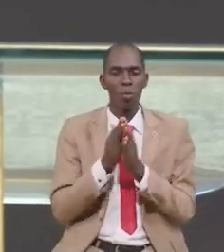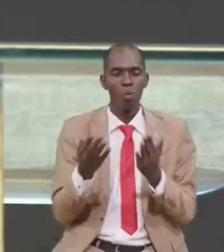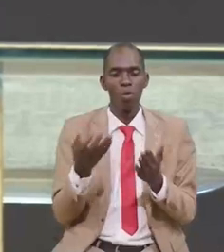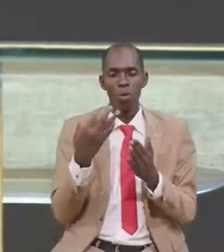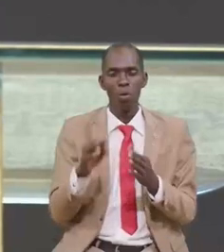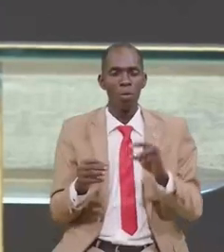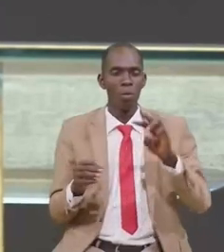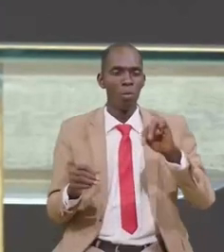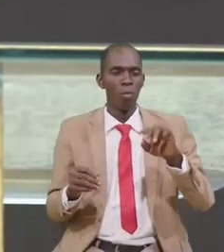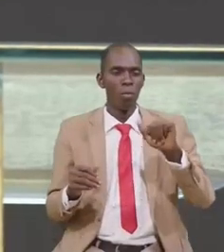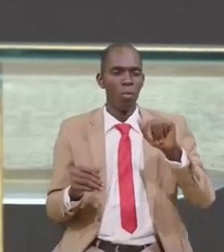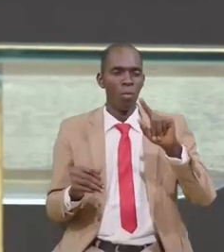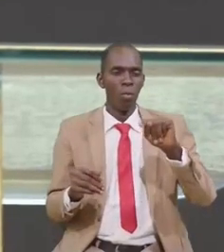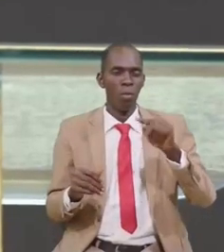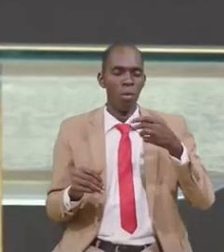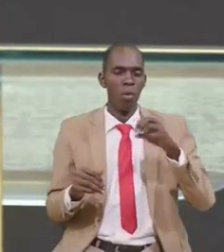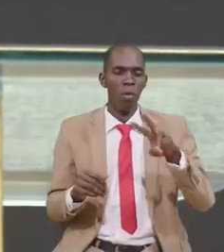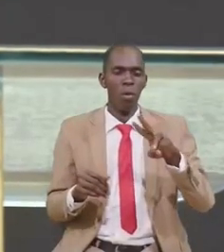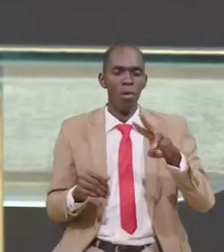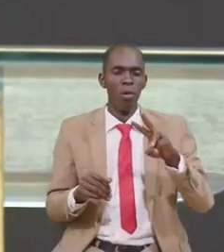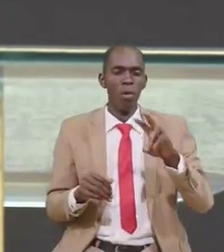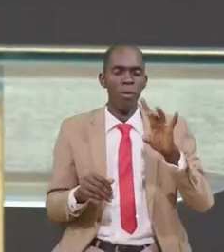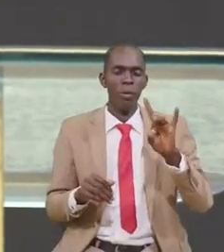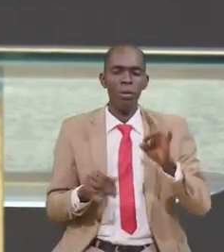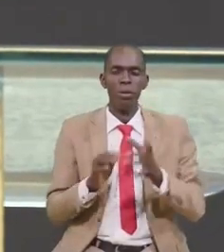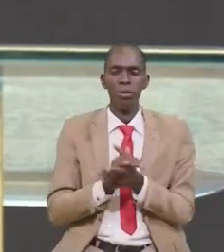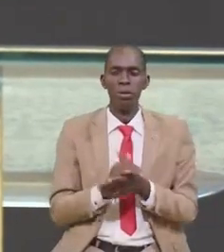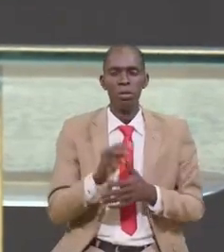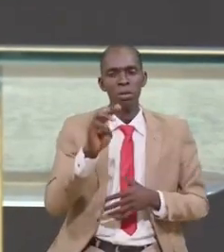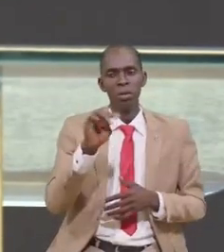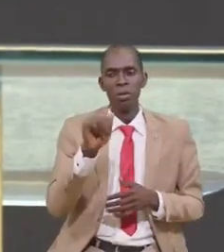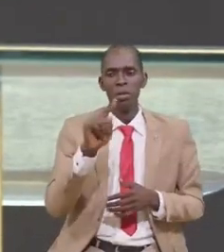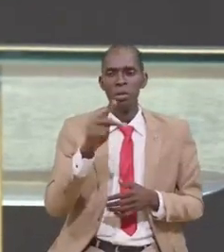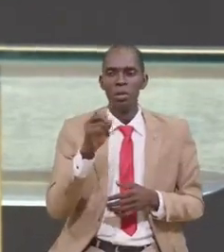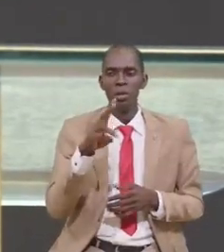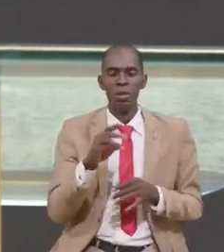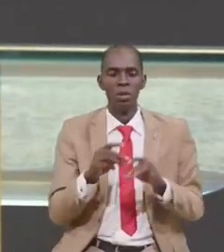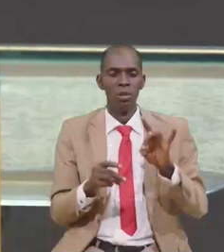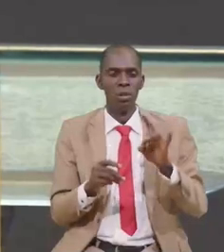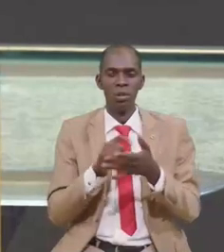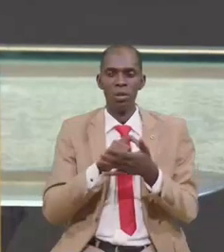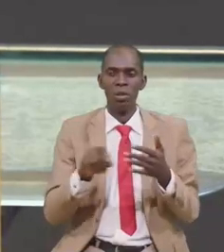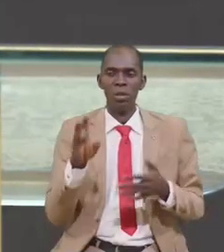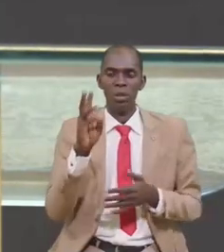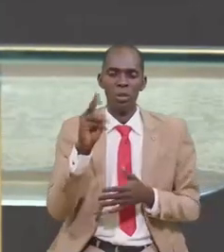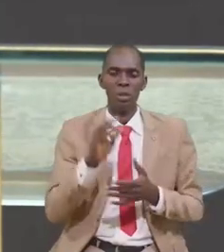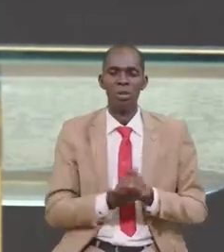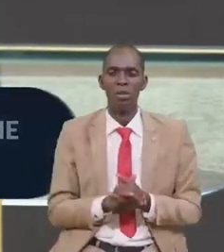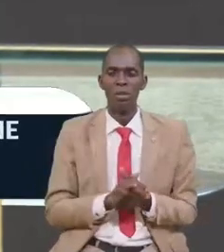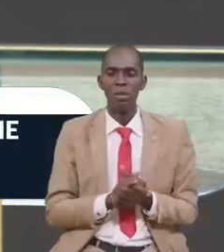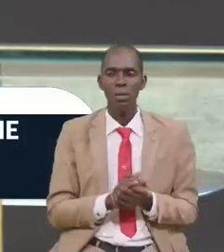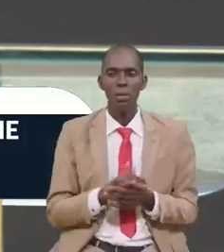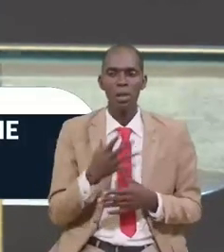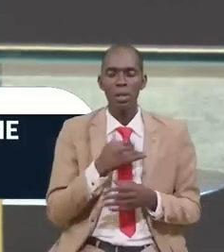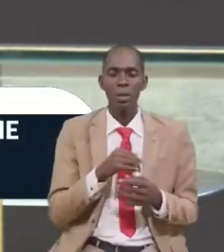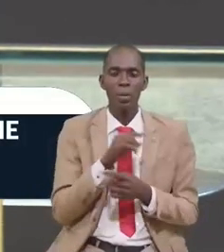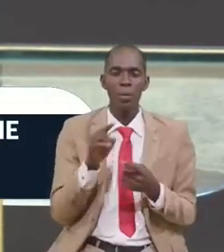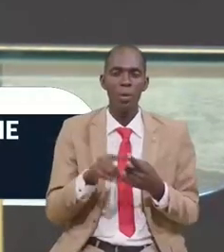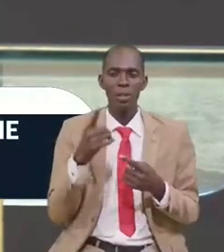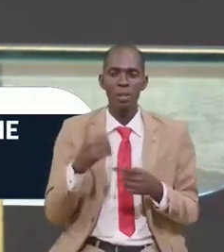à Matthieu chapitre 8, 16. Matthieu 8, 16.